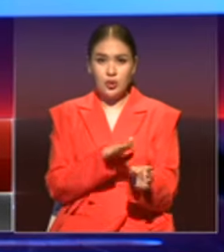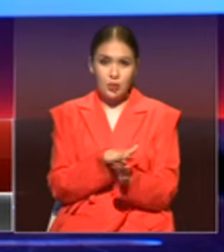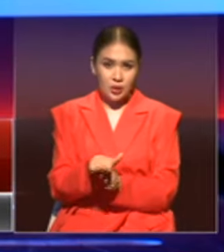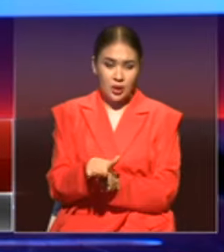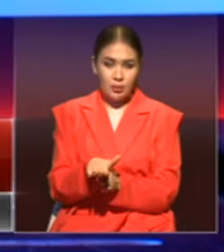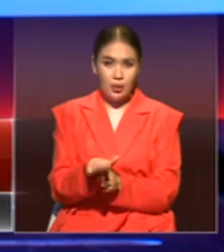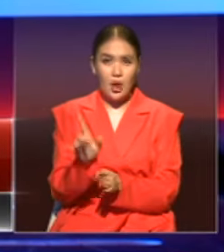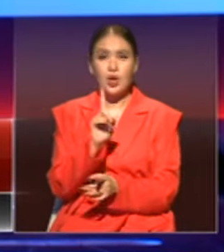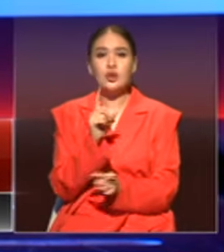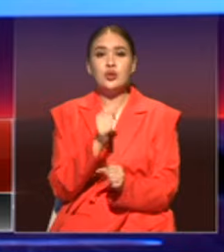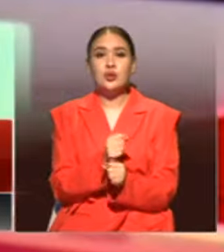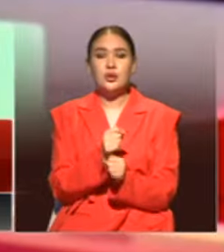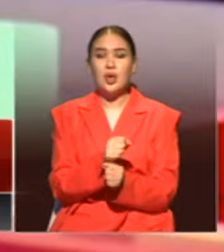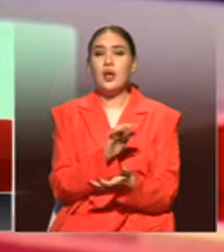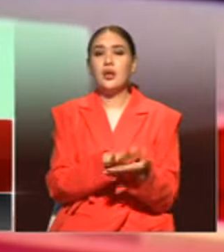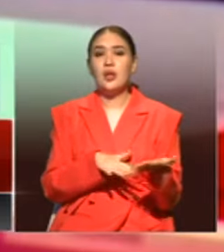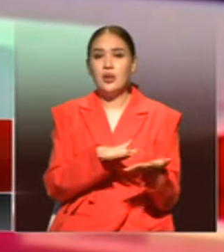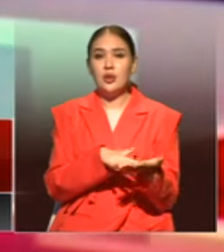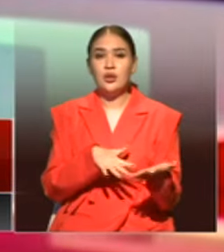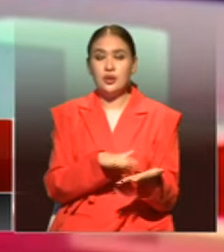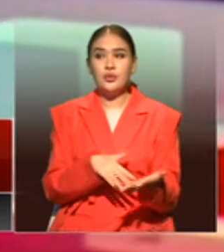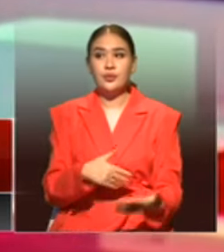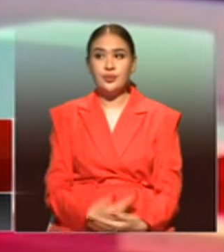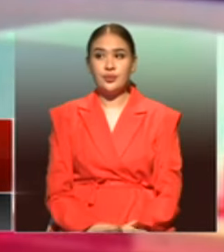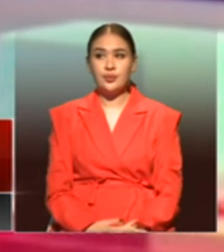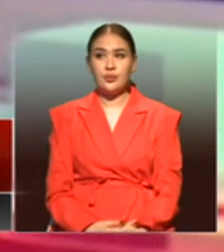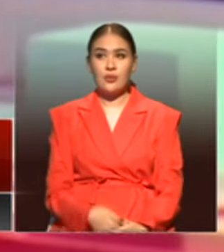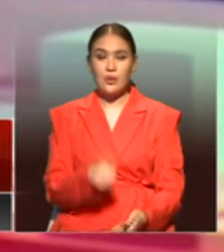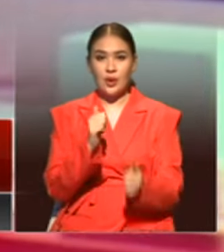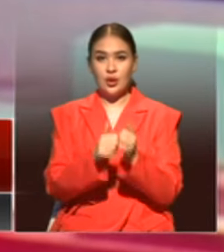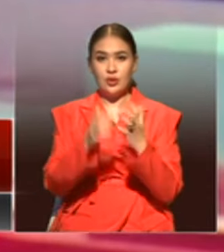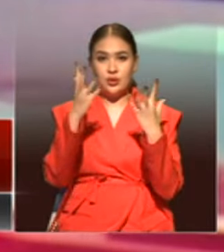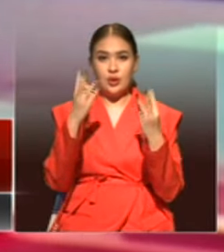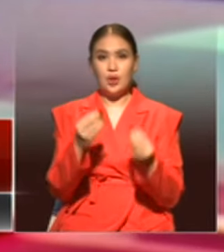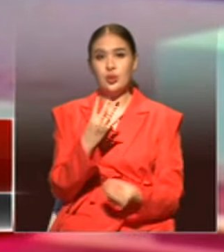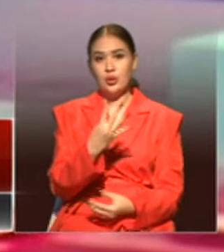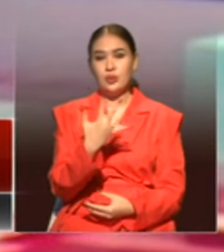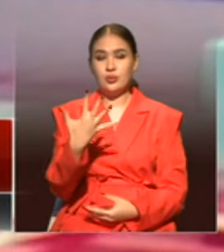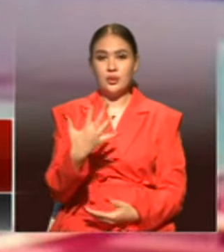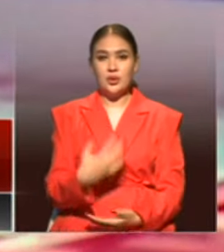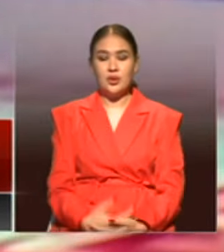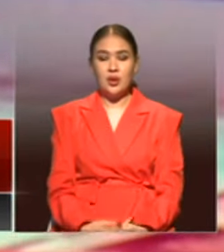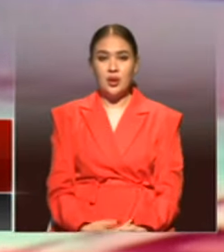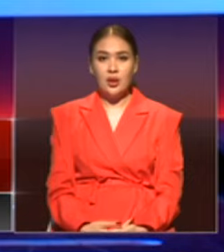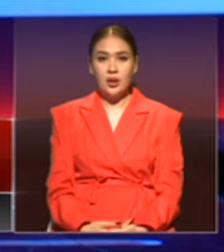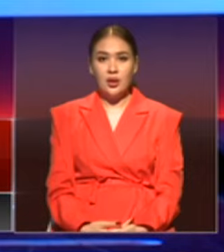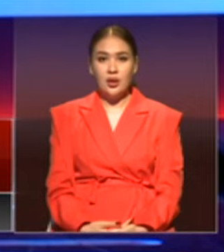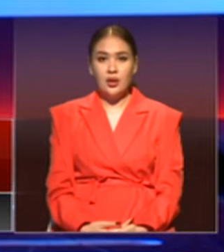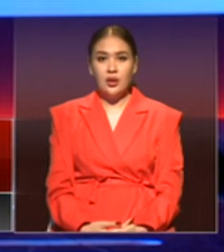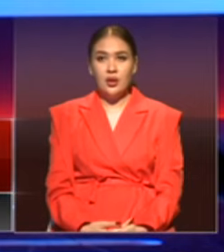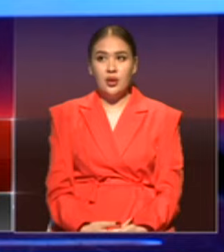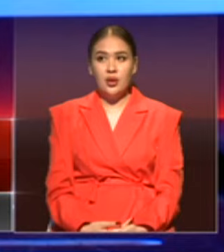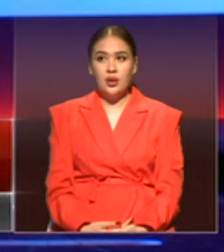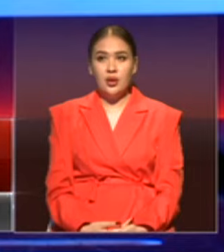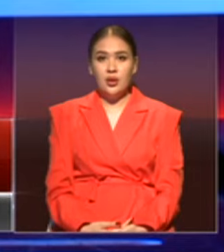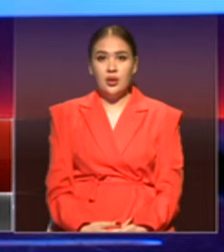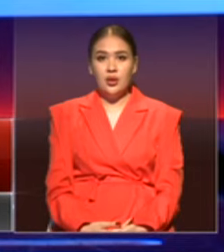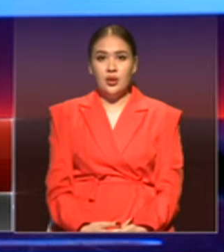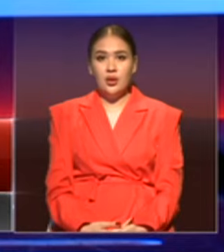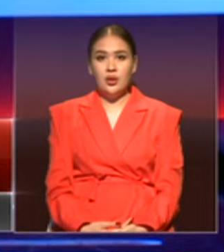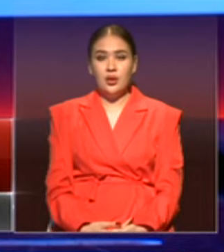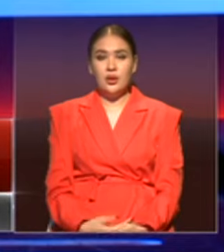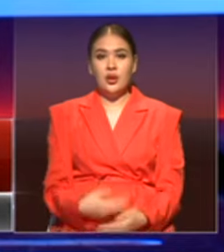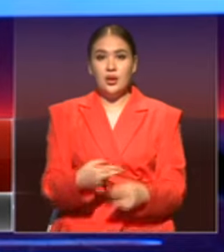Сосын оны не істейсіздер? 4-5 рет толады күніге. Күніге 4-5 рет, бәрекелді. Бәрекелді деп тұр ғой енді. Дұрыс қой енді. Қуанып кетіп